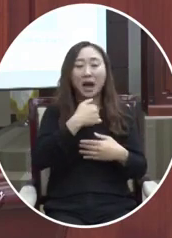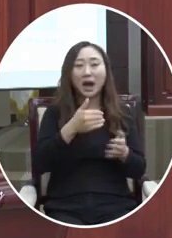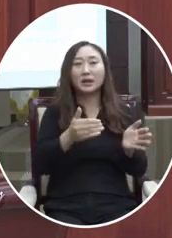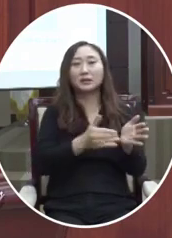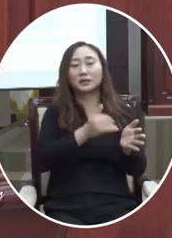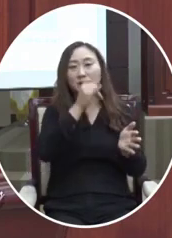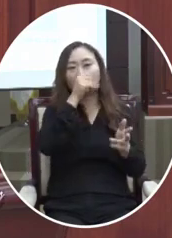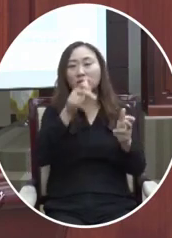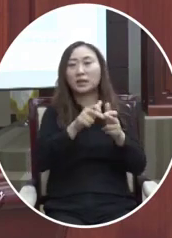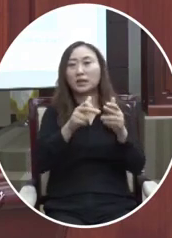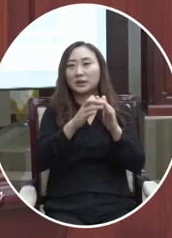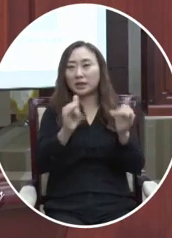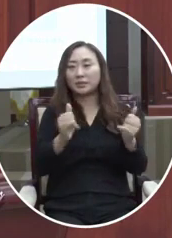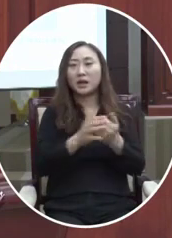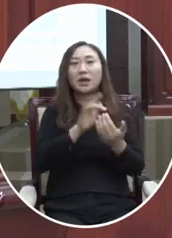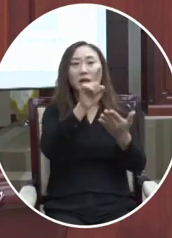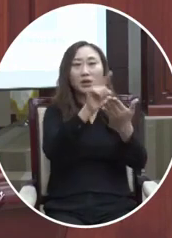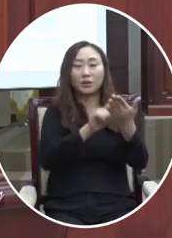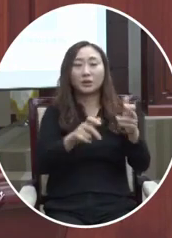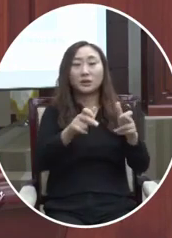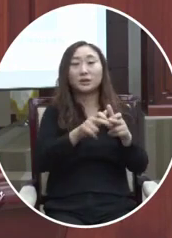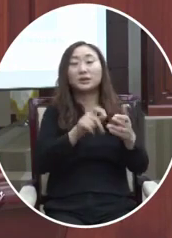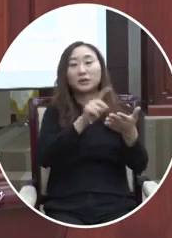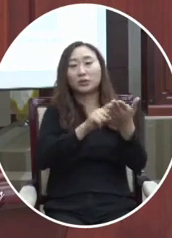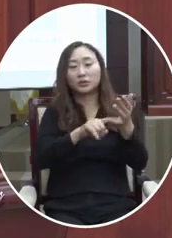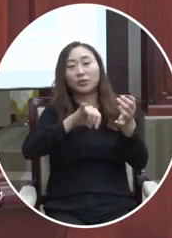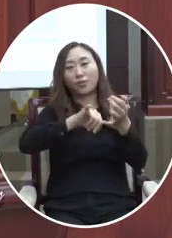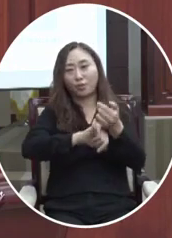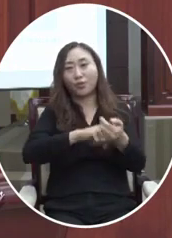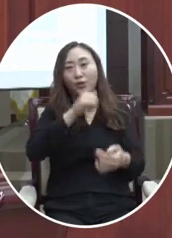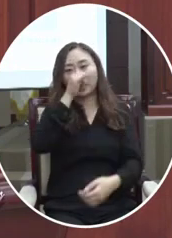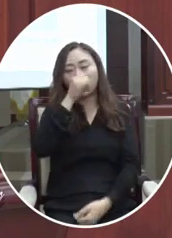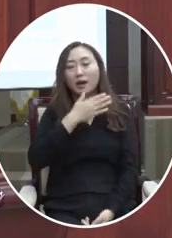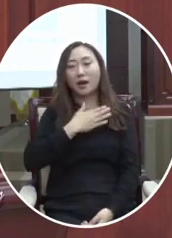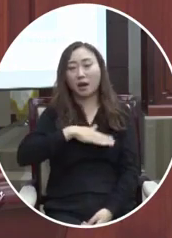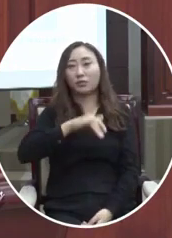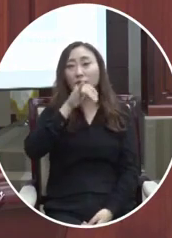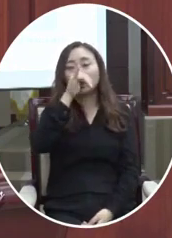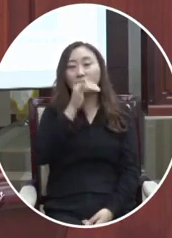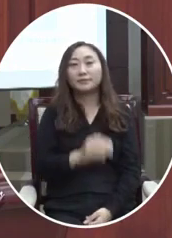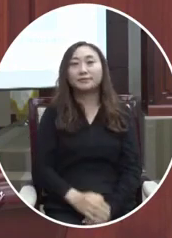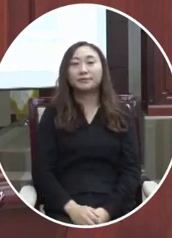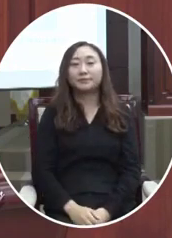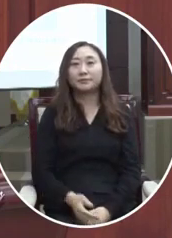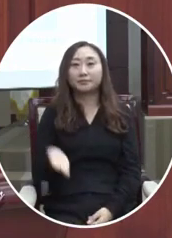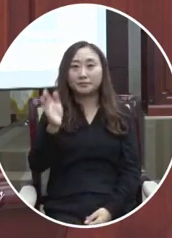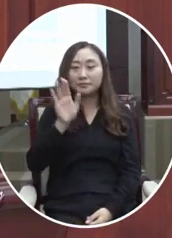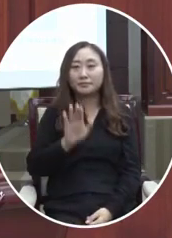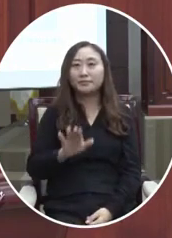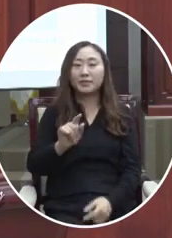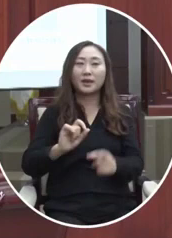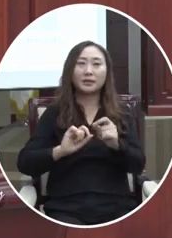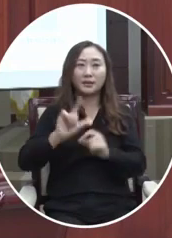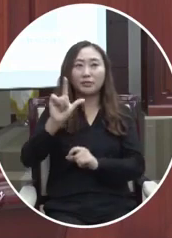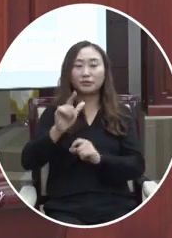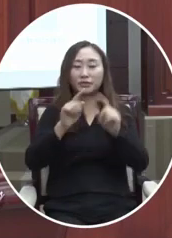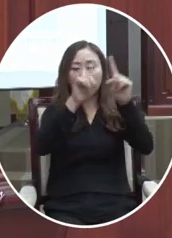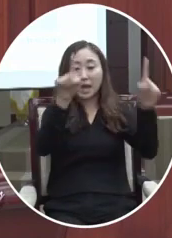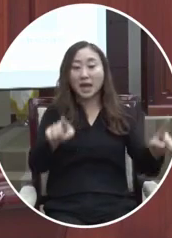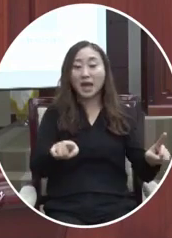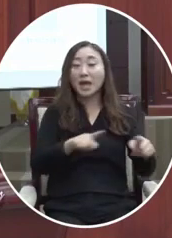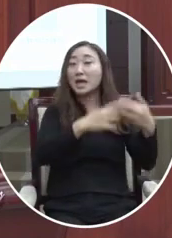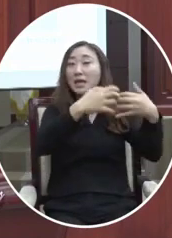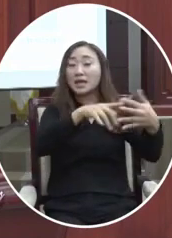경우로 장애인들의 삶에도 키오스크 이용은 이미 필수 조건이 되어 있다고 할 수 있습니다. 그러나 대부분의